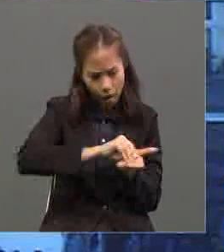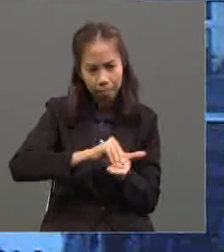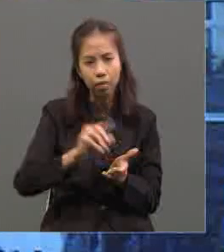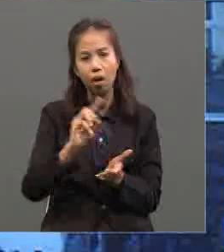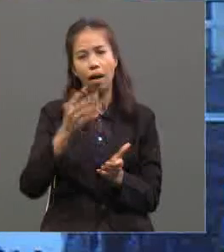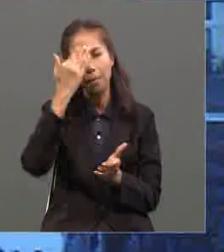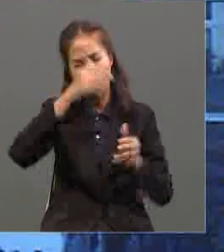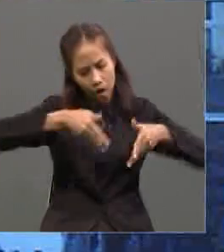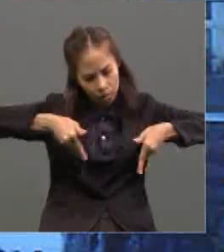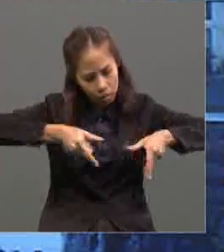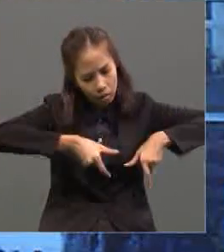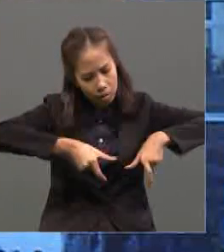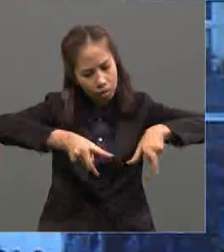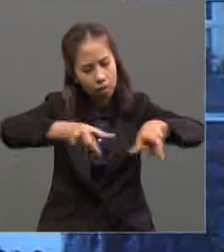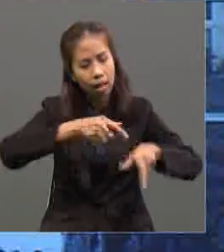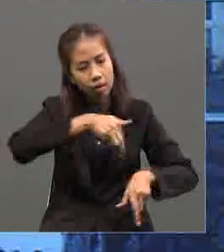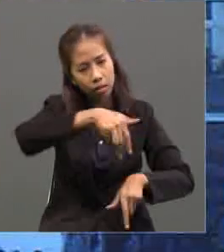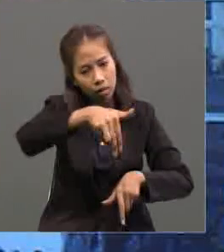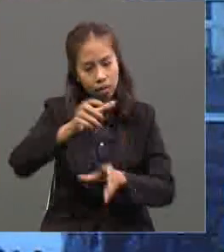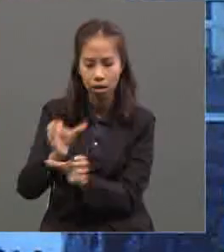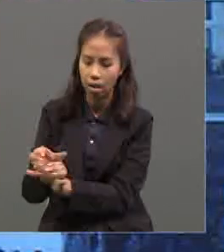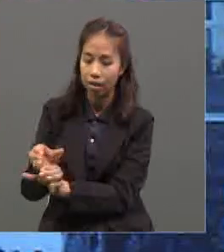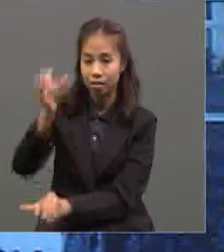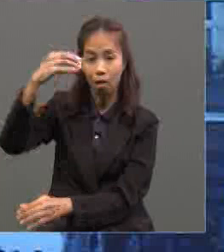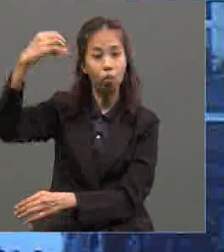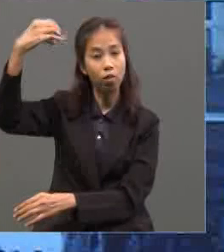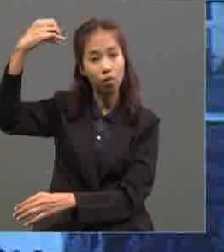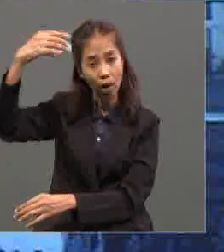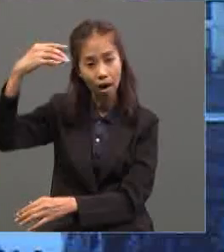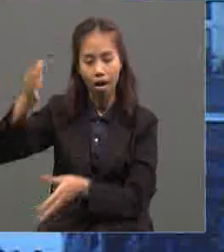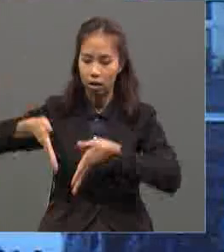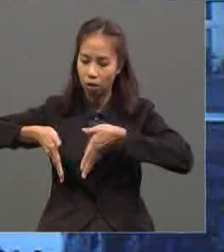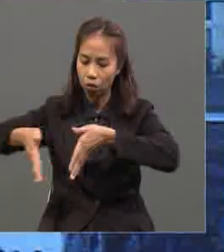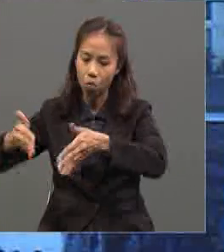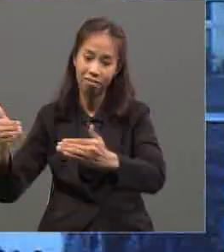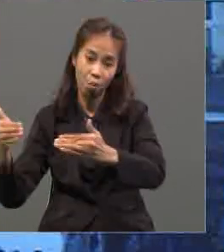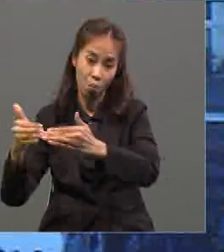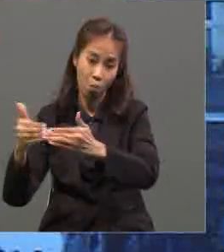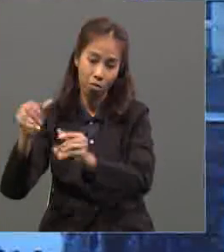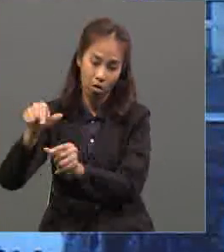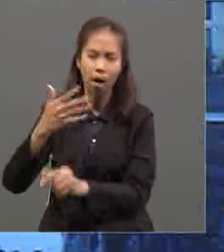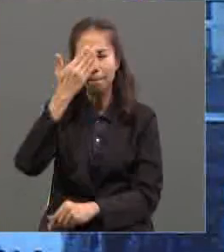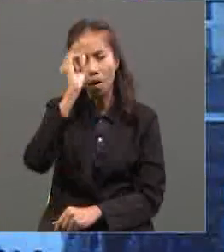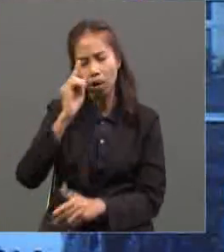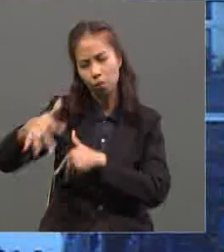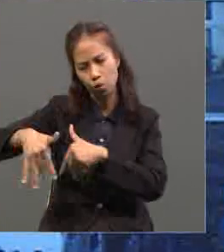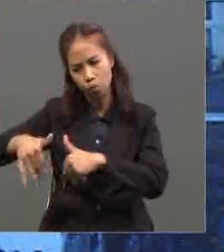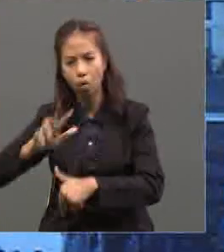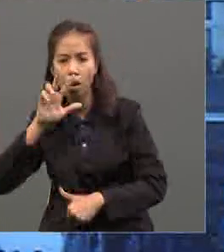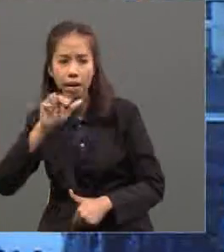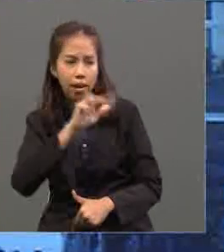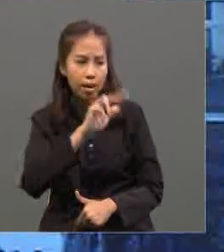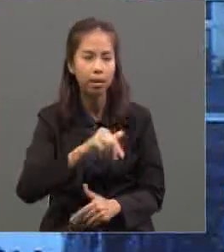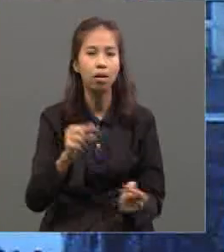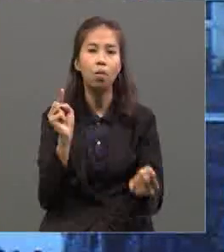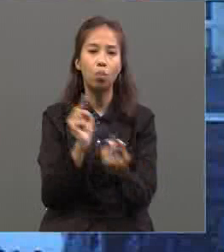างเท้าต่างๆเสาไฟฟ้าหัวมุมถนนนะคะให้รีบมาเก็บซะในชุมชนต่างๆที่ตอนนี้ยังหลงเหลืออยู่ภาย